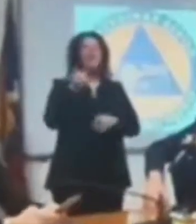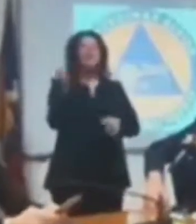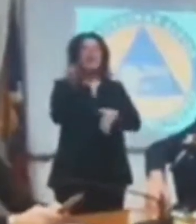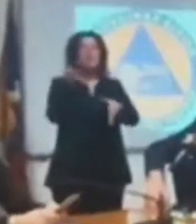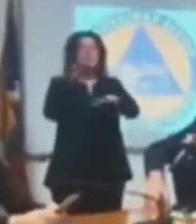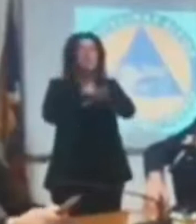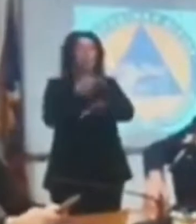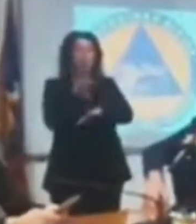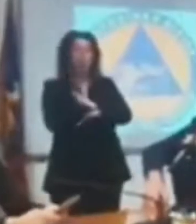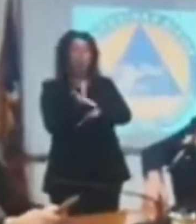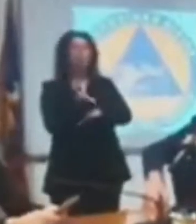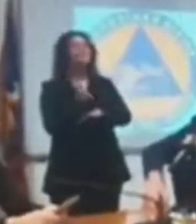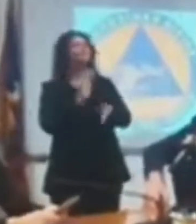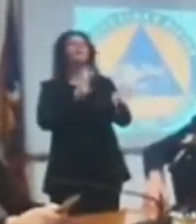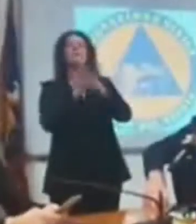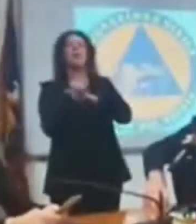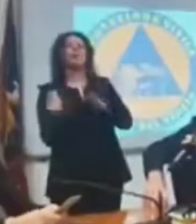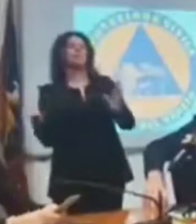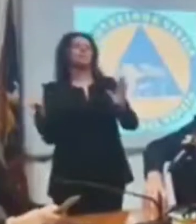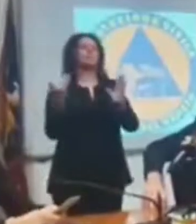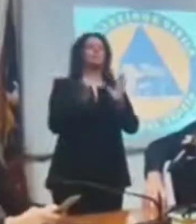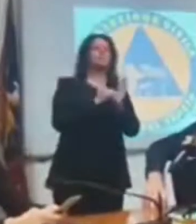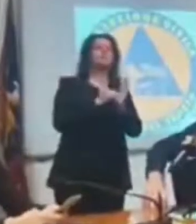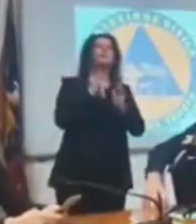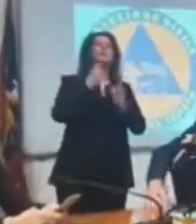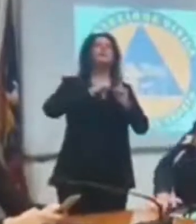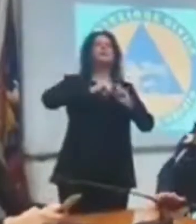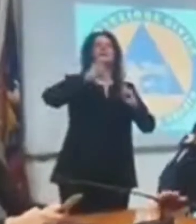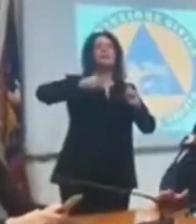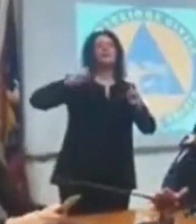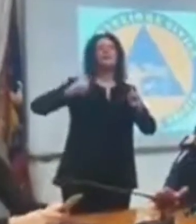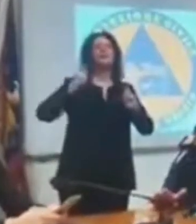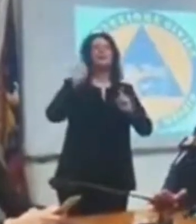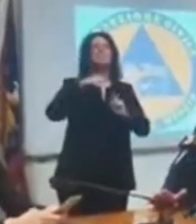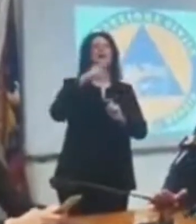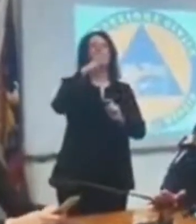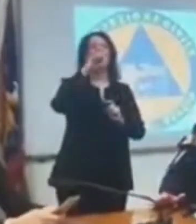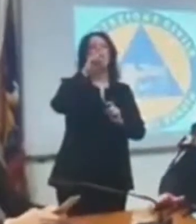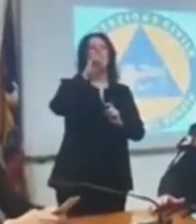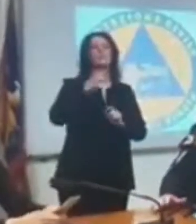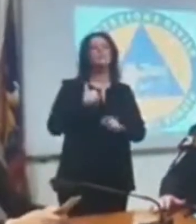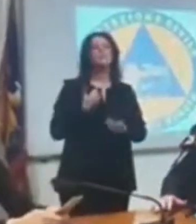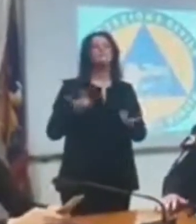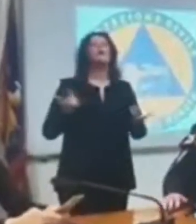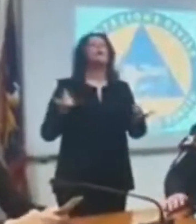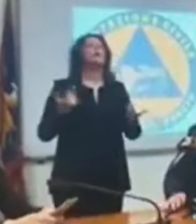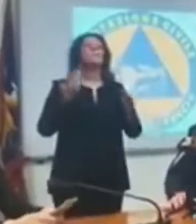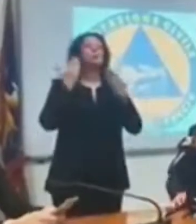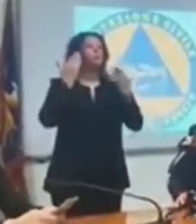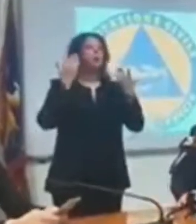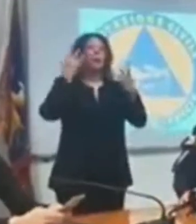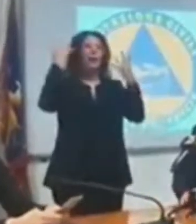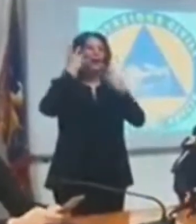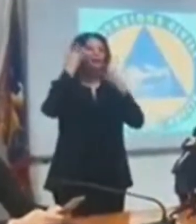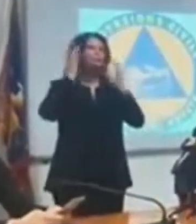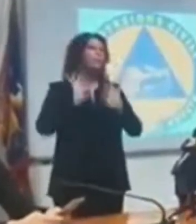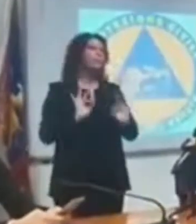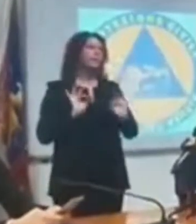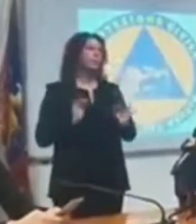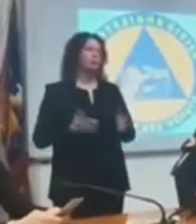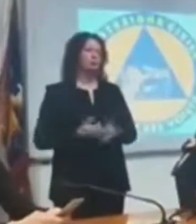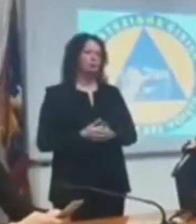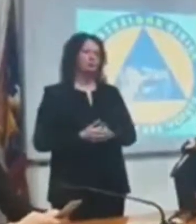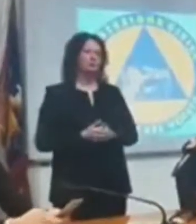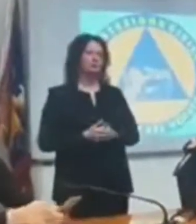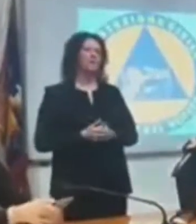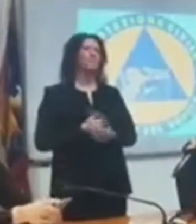nella contabilità del paziente Covid che ha perso la vita. È un assurdo, ma oggi si ragiona così. Faccio un esempio per